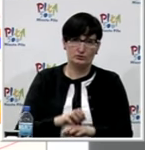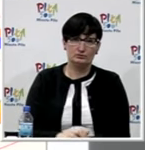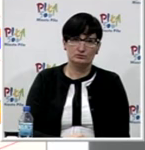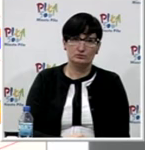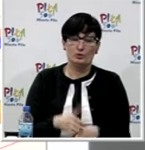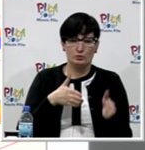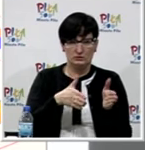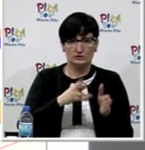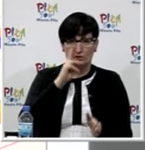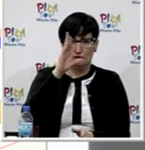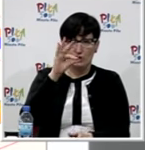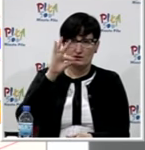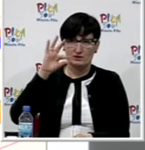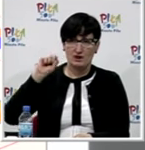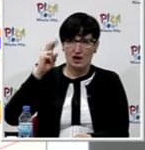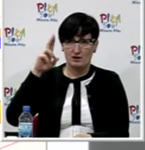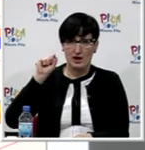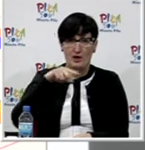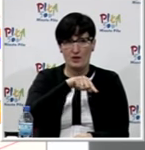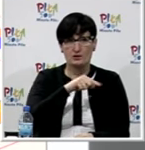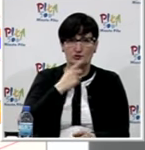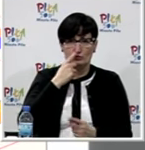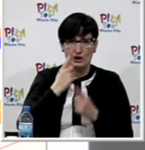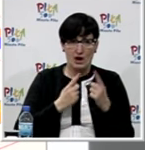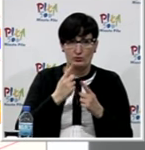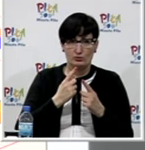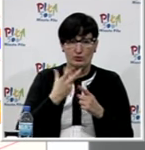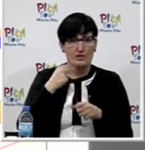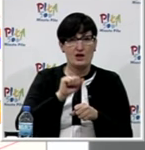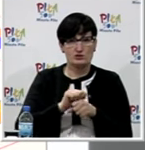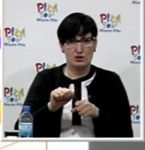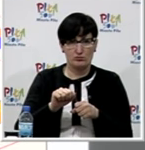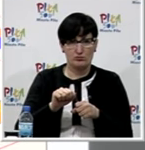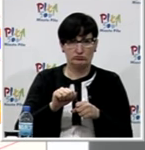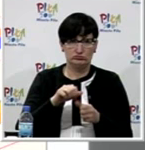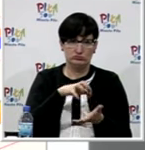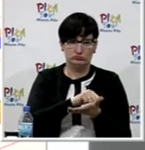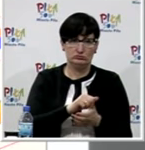ulicy Kossaka wynika, że te działki jakby nie są spożytkowane